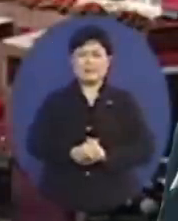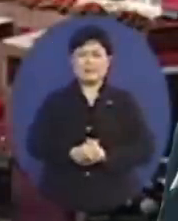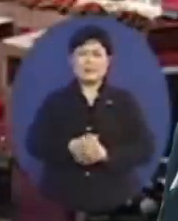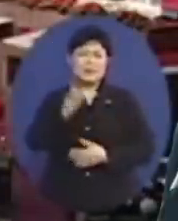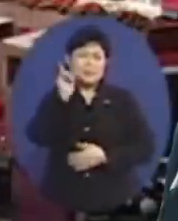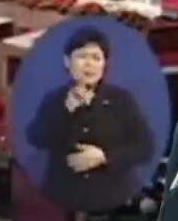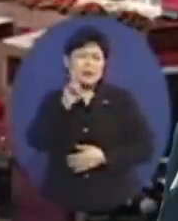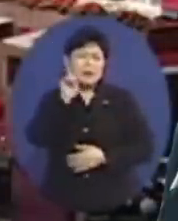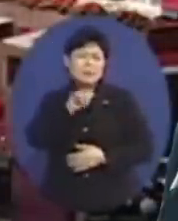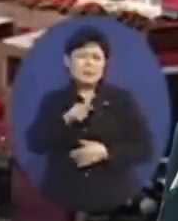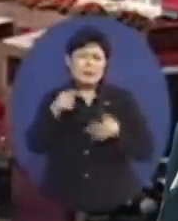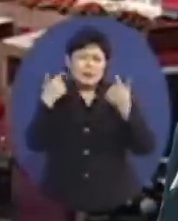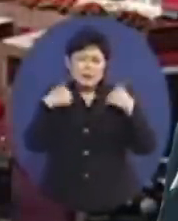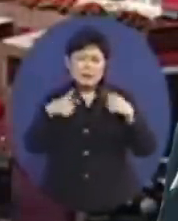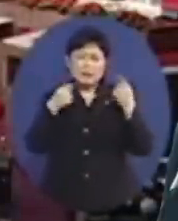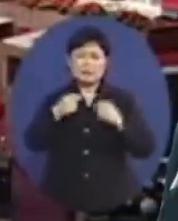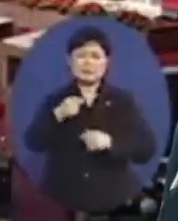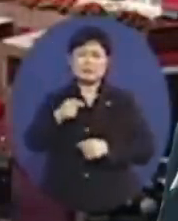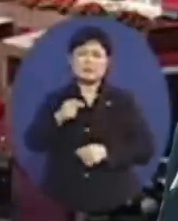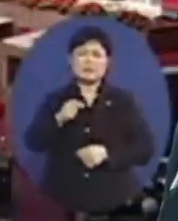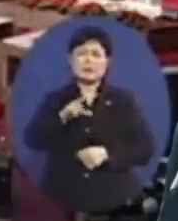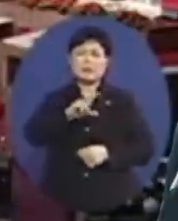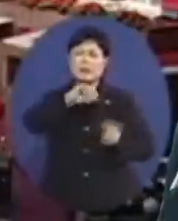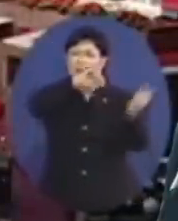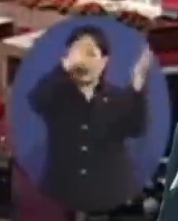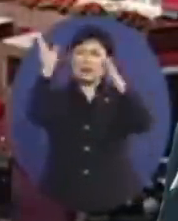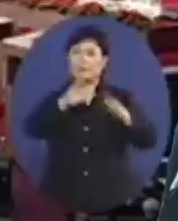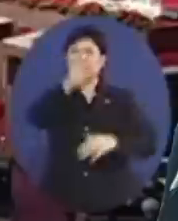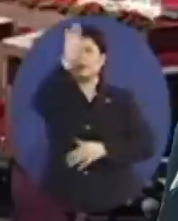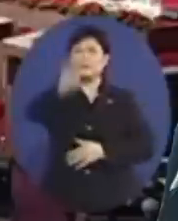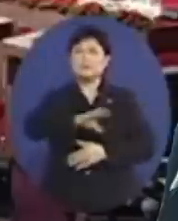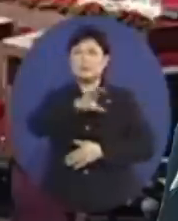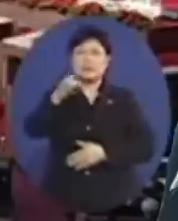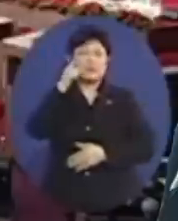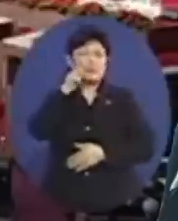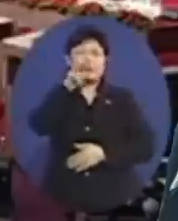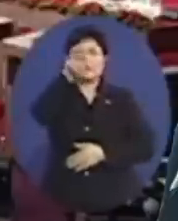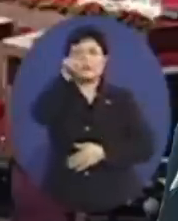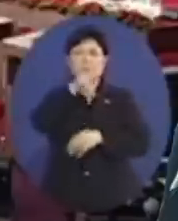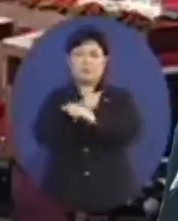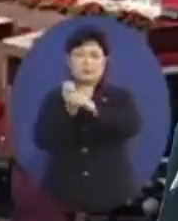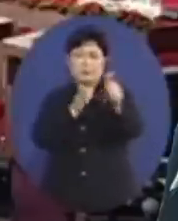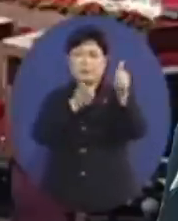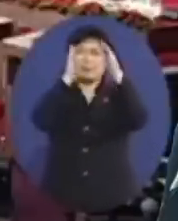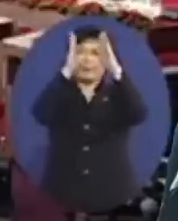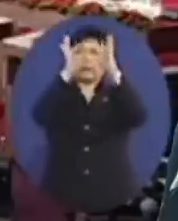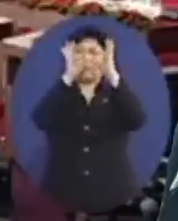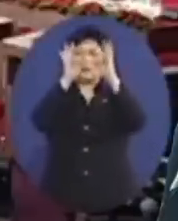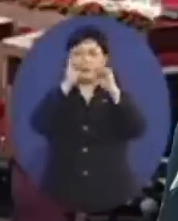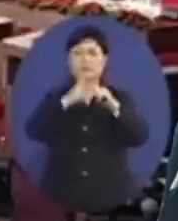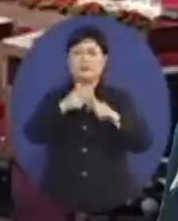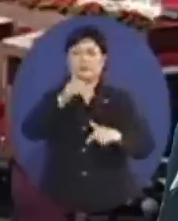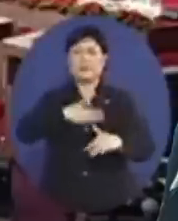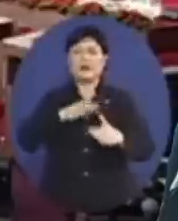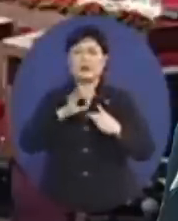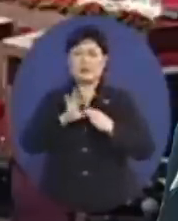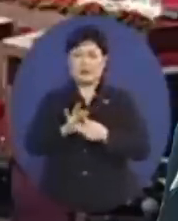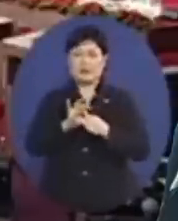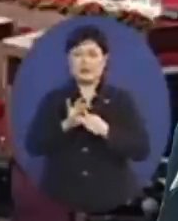매일같이 갈보리 십자가를 바라보십시오. 매일같이 갈보리 십자가를 바라보면서 예수님은 나의